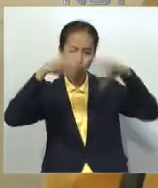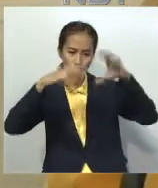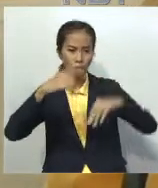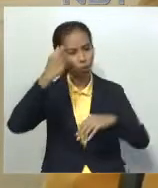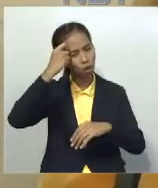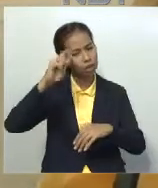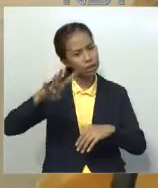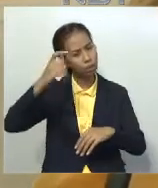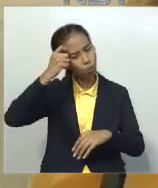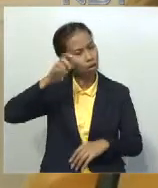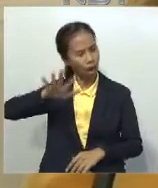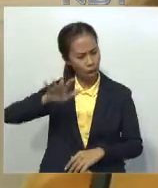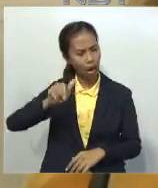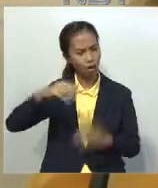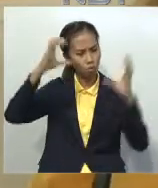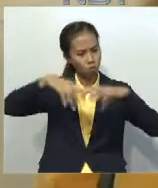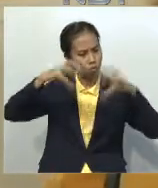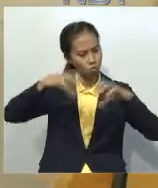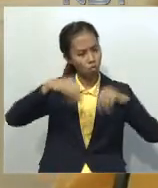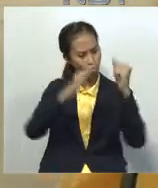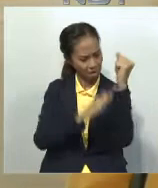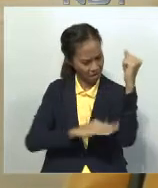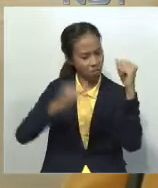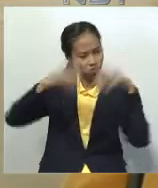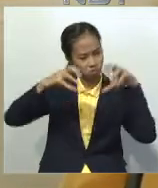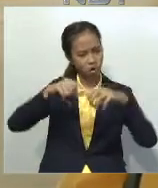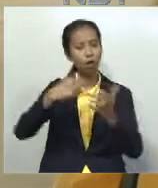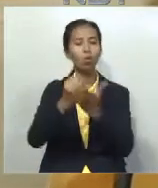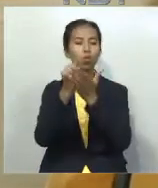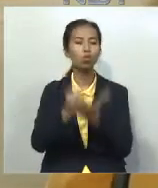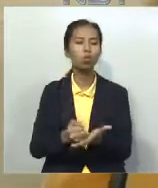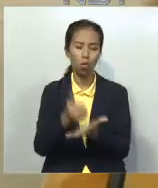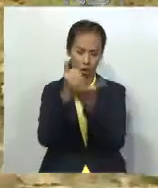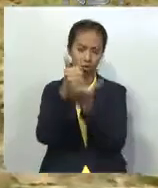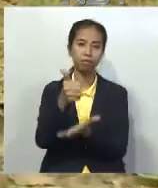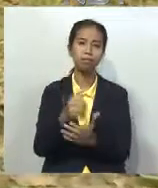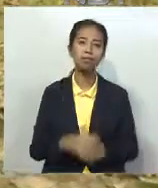าใหญ่นะประมาณสัก40นาที50นาทีเนี่ยมันก็จะช่วยได้เยอะ